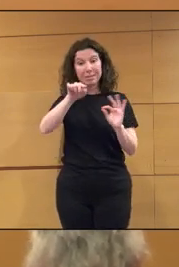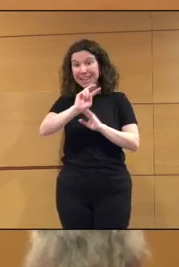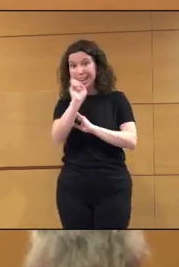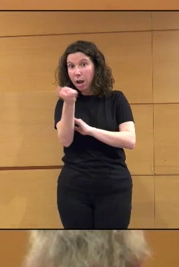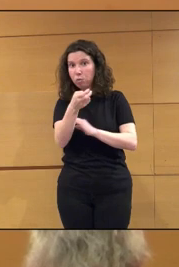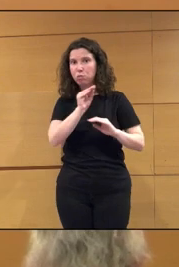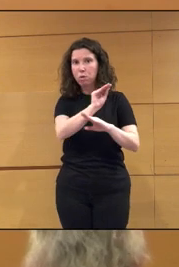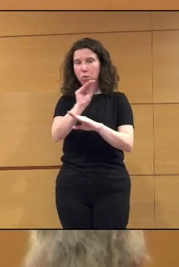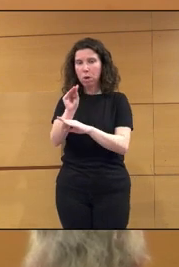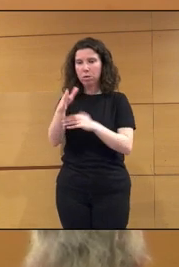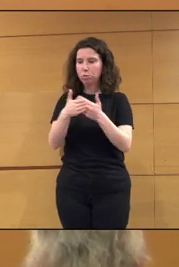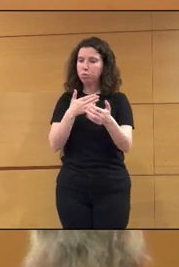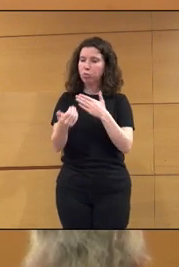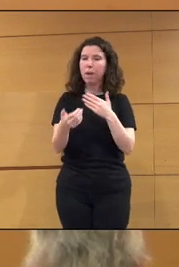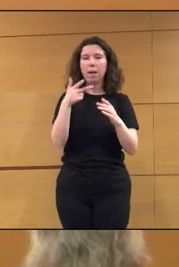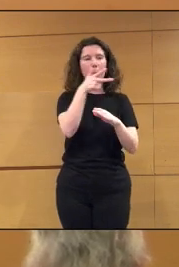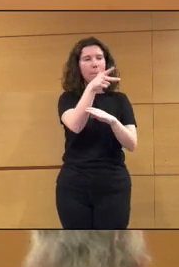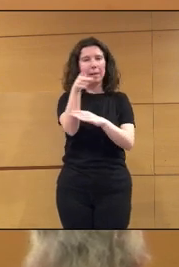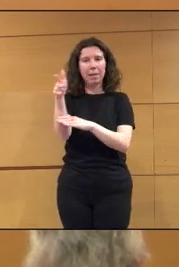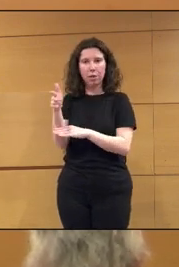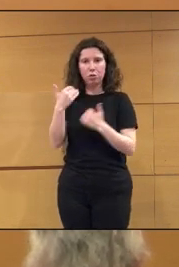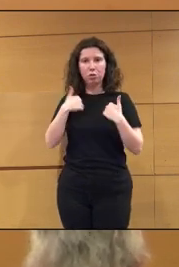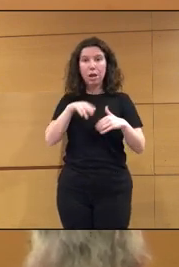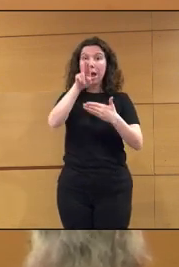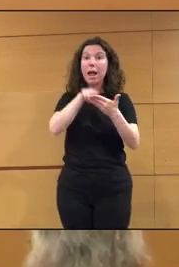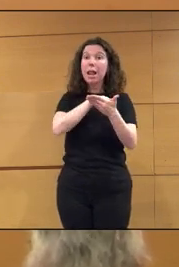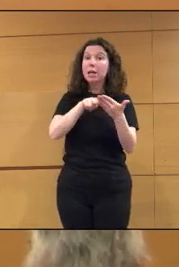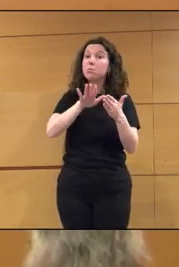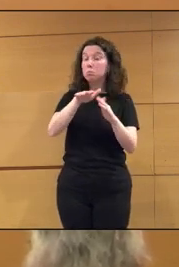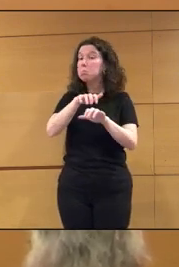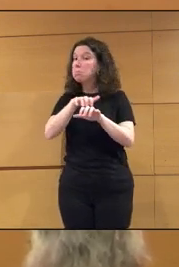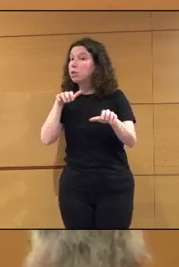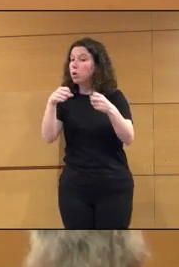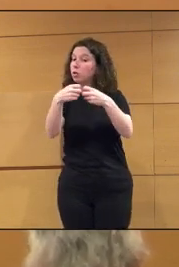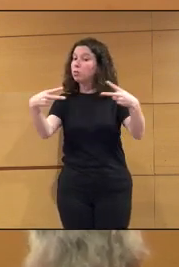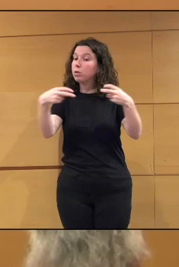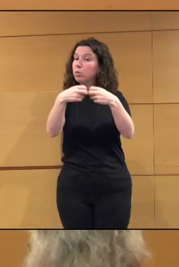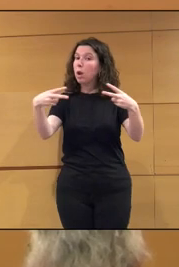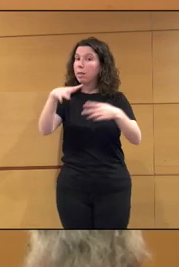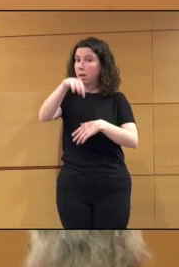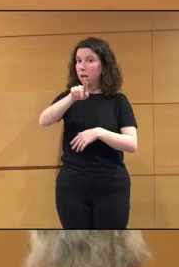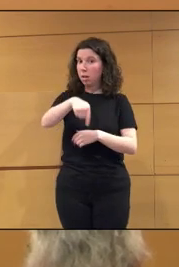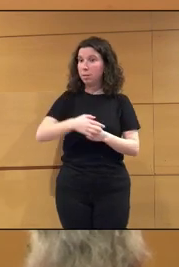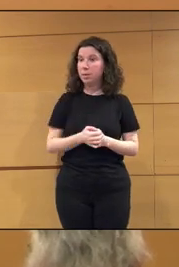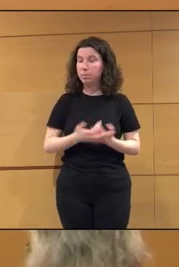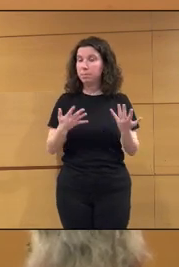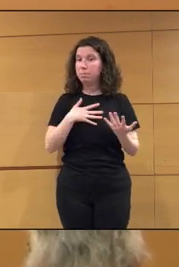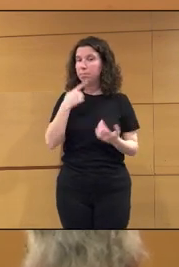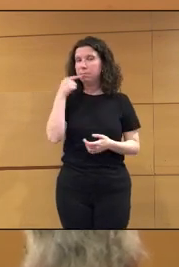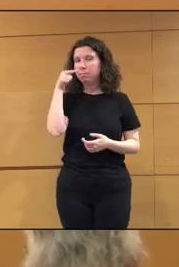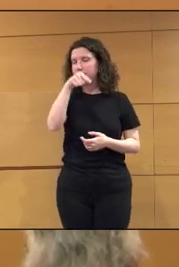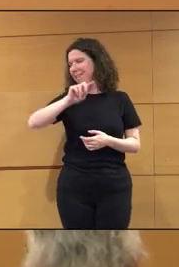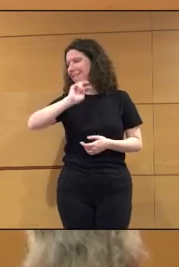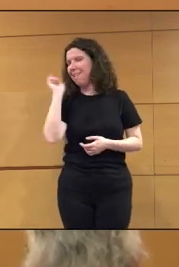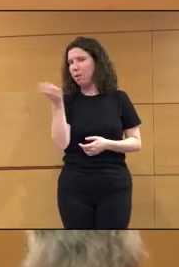que vam fer entre els diversos socis, en anglès, però una gran majoria subtitulats en català, també. Llavors, allà hi teniu molts de